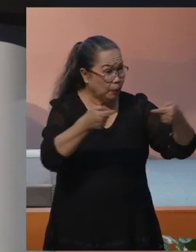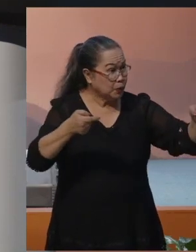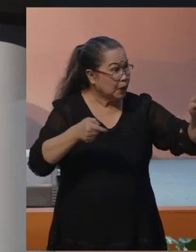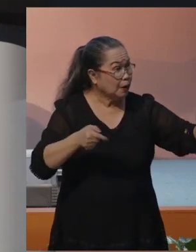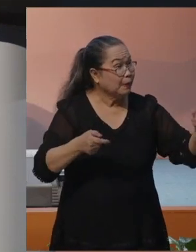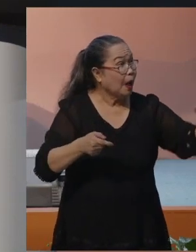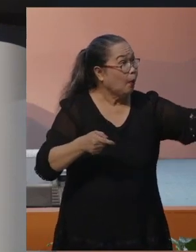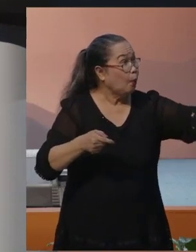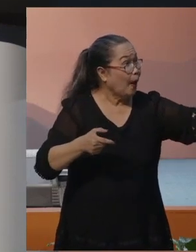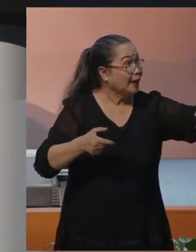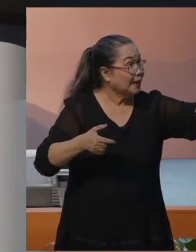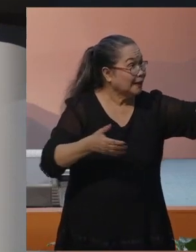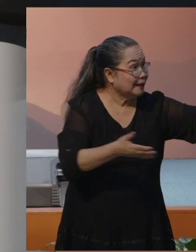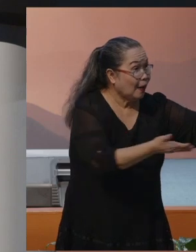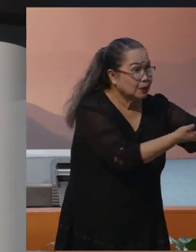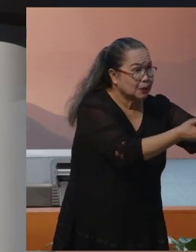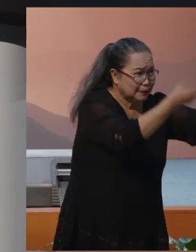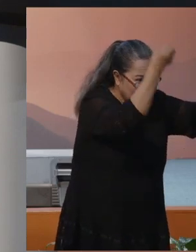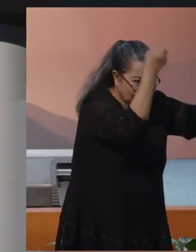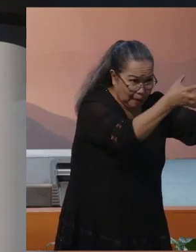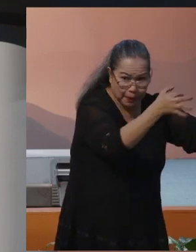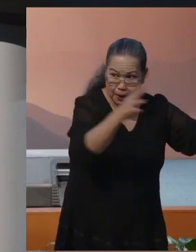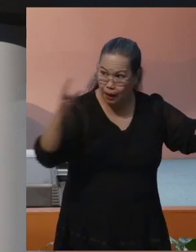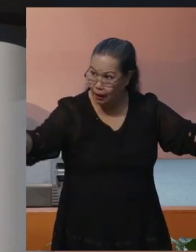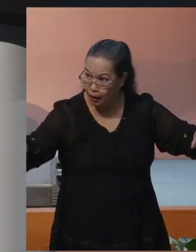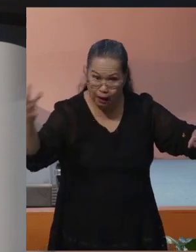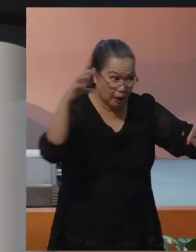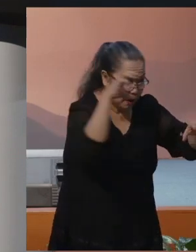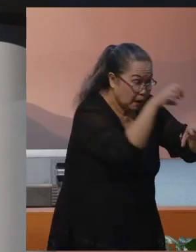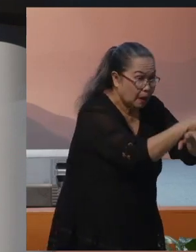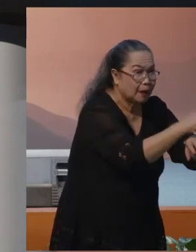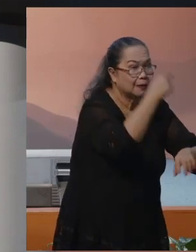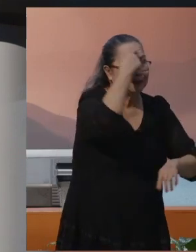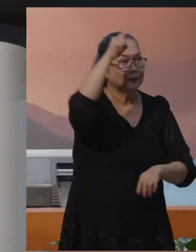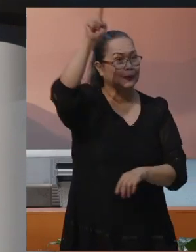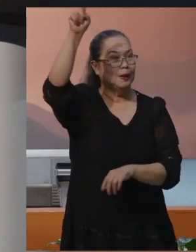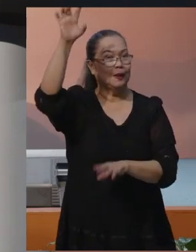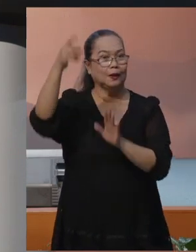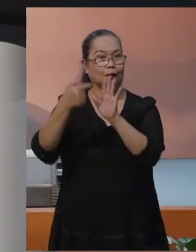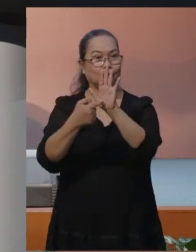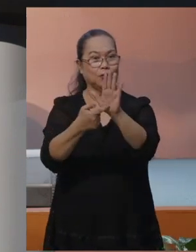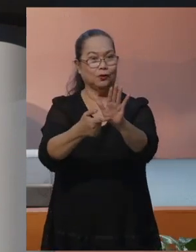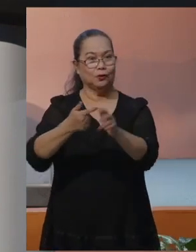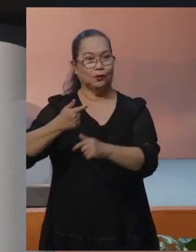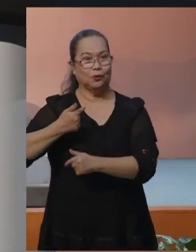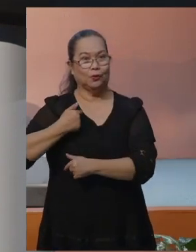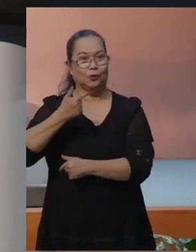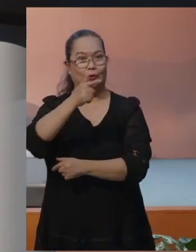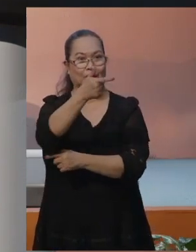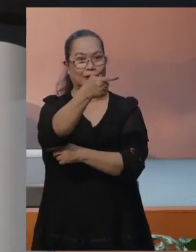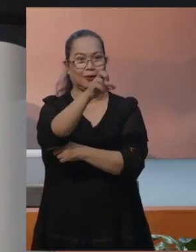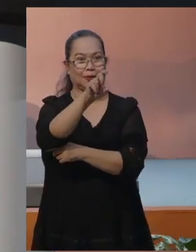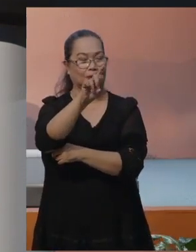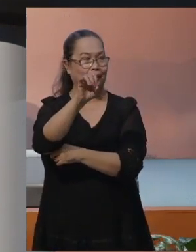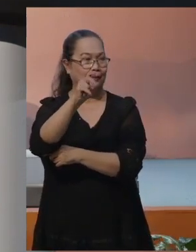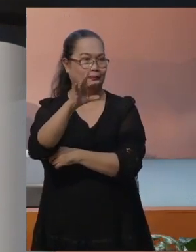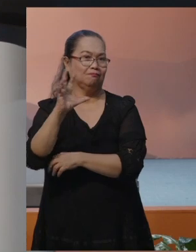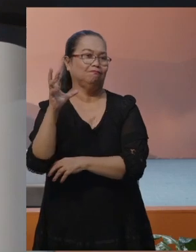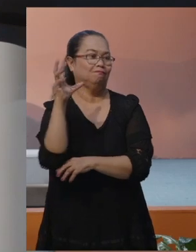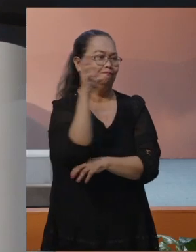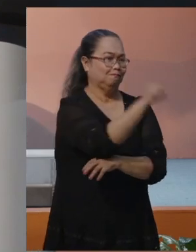Midianites. Nalipol nila. Bakit? Kasi pinakita ng Diyos kay Gideon, nahihiluhin niya yung mga